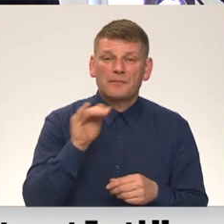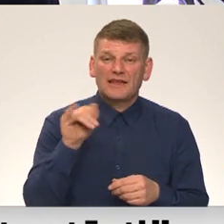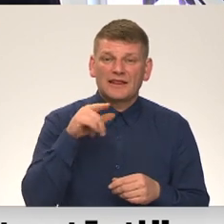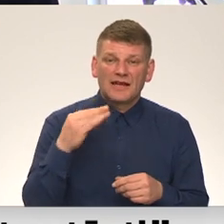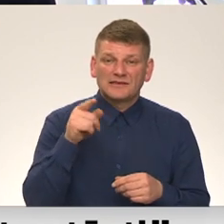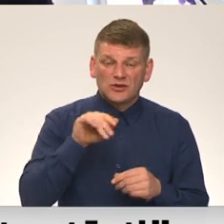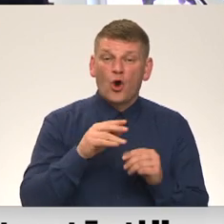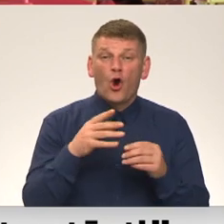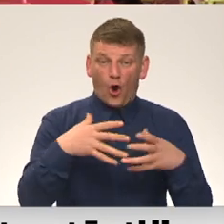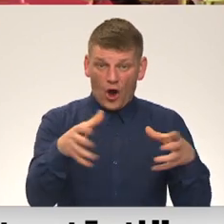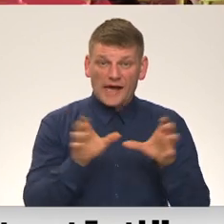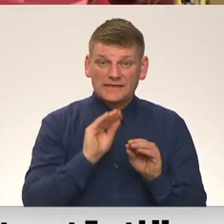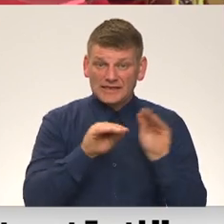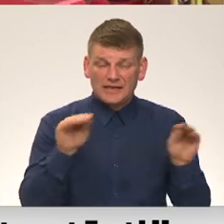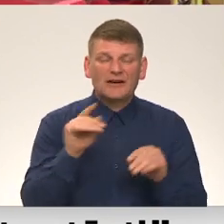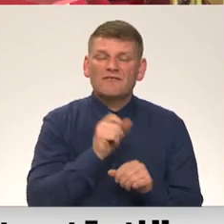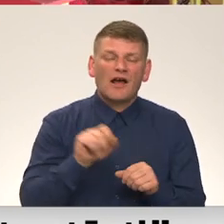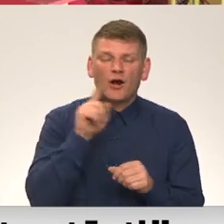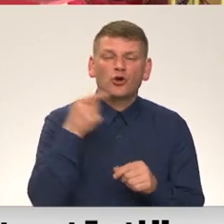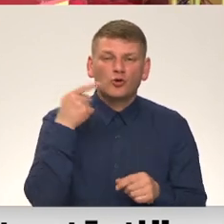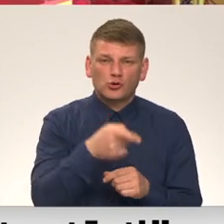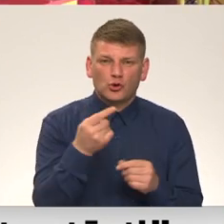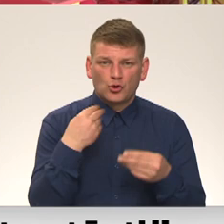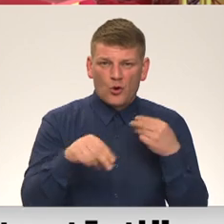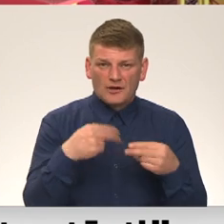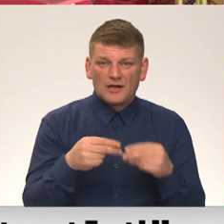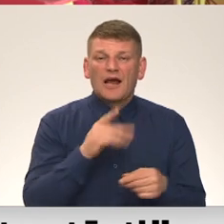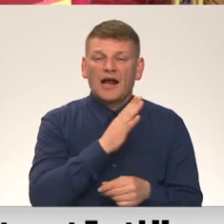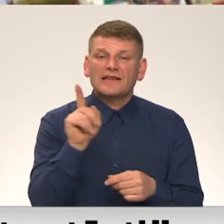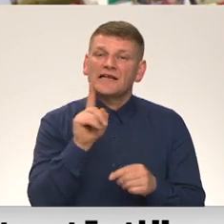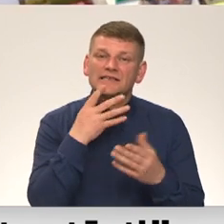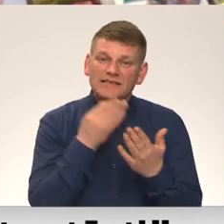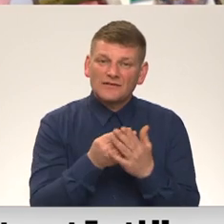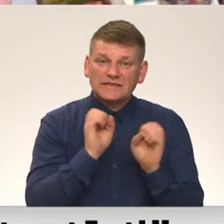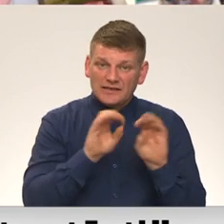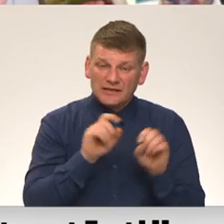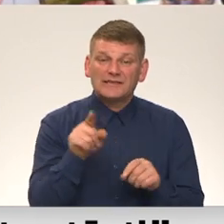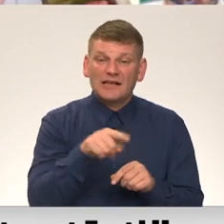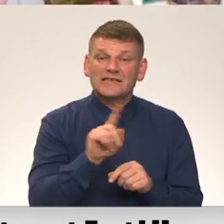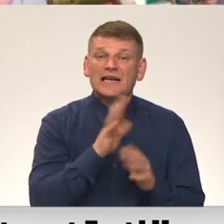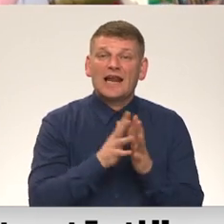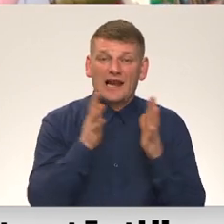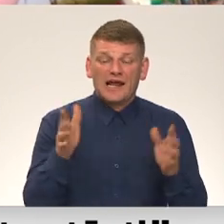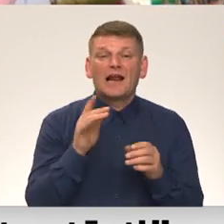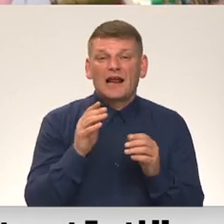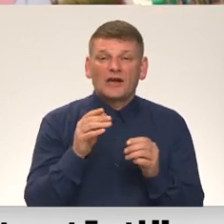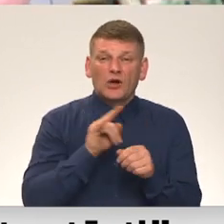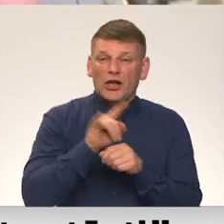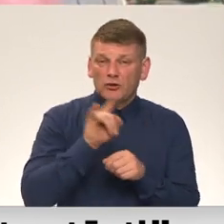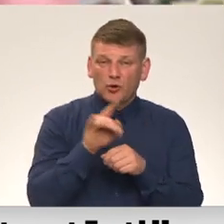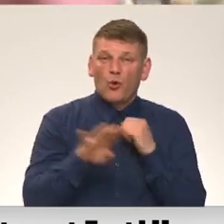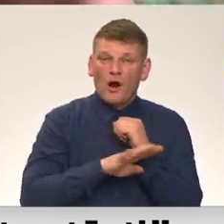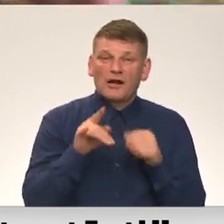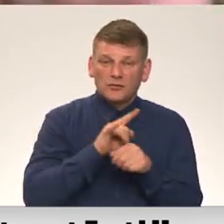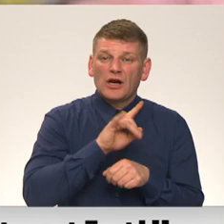kolekcijā apskatām vairāki tūkstoši rotaļlietu. Katrai esot arī savs stāsts. Tāds ir arī nelielai koka lidmašīnai, kas tapusi